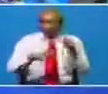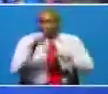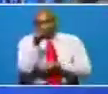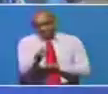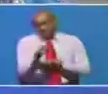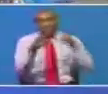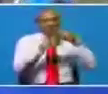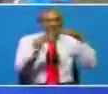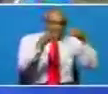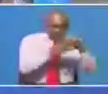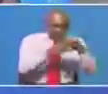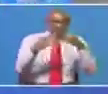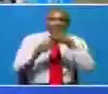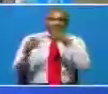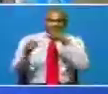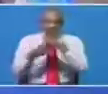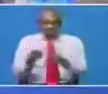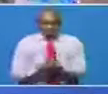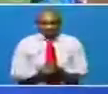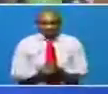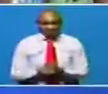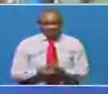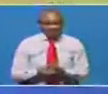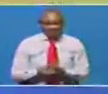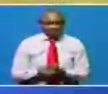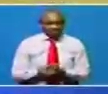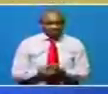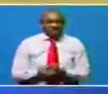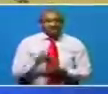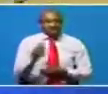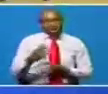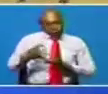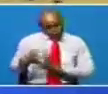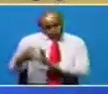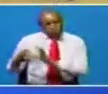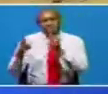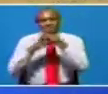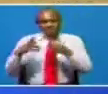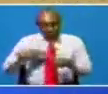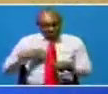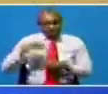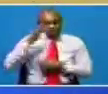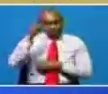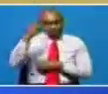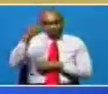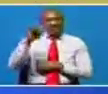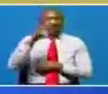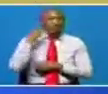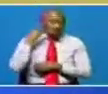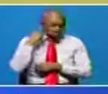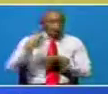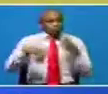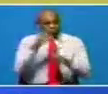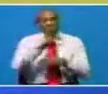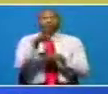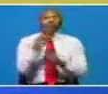alama 78 kwa 66. Basket, basket. Katika raga ya wachezaji saba, Menengai kutoka Nakuru ilipata ushindi kwenye mechi